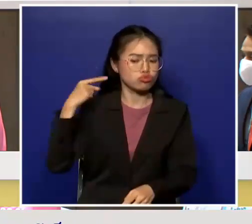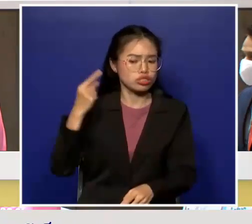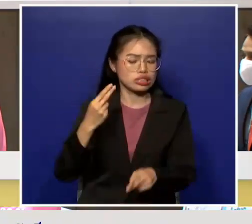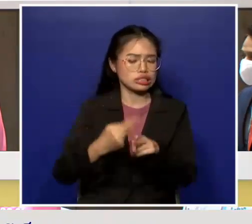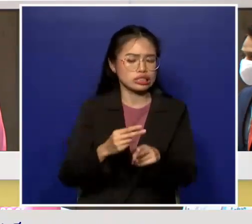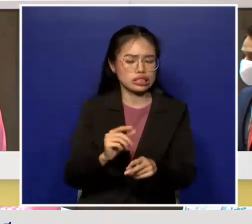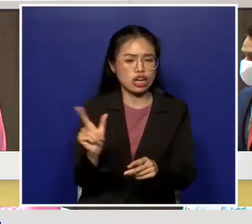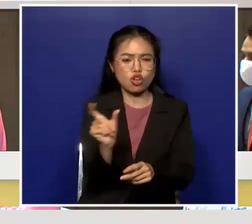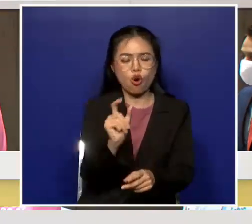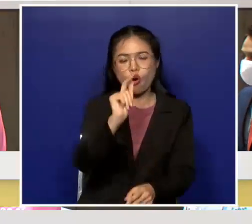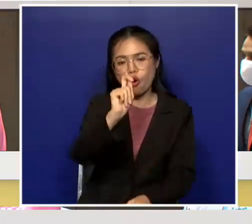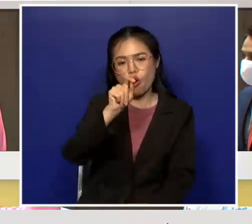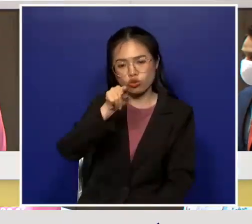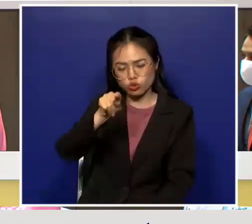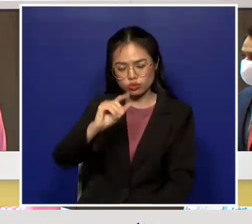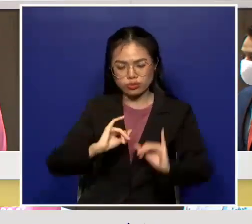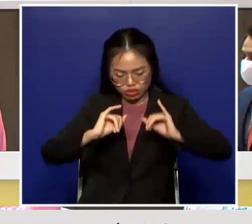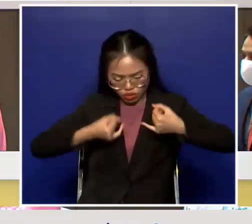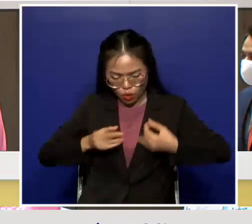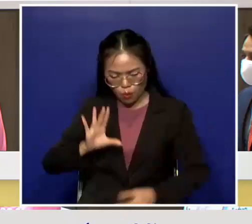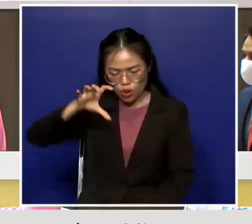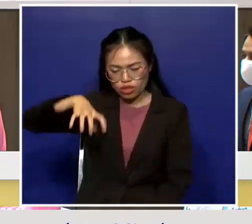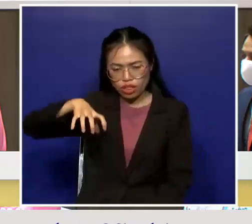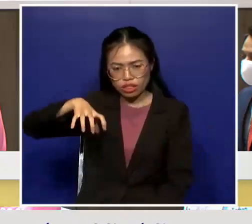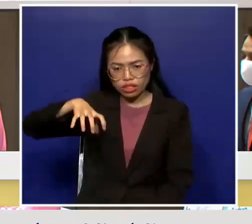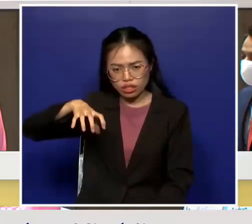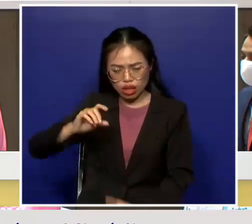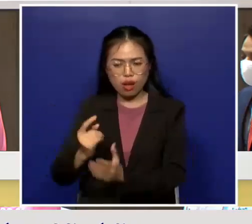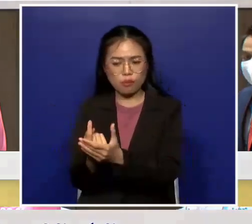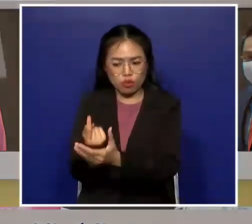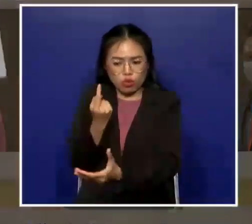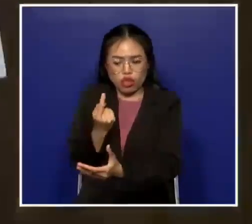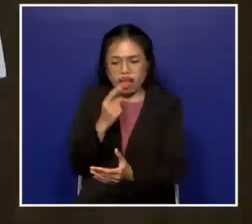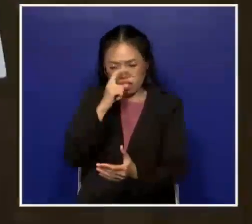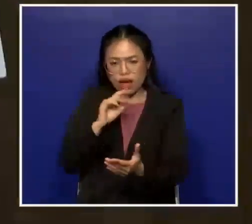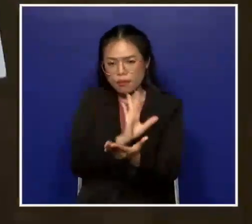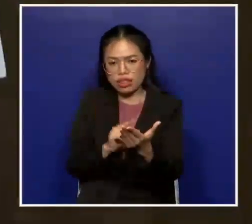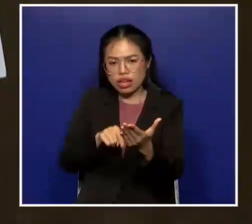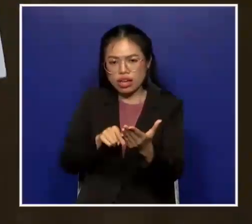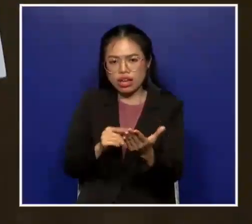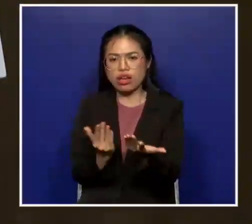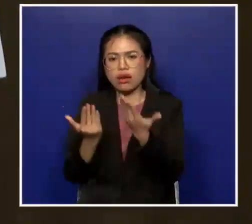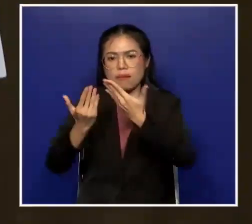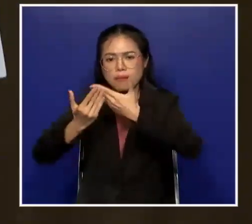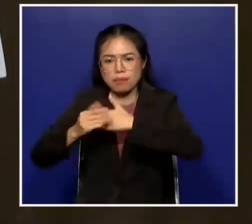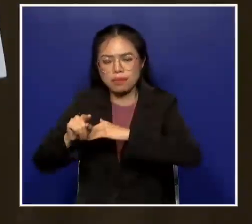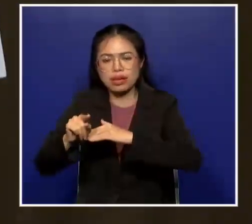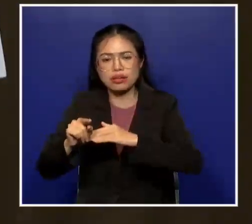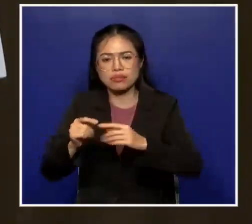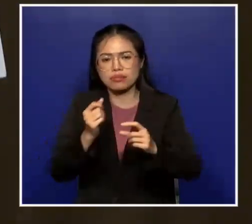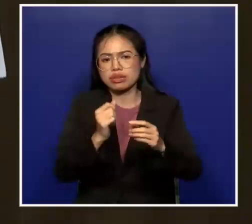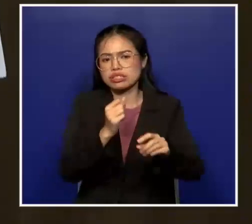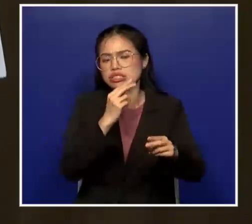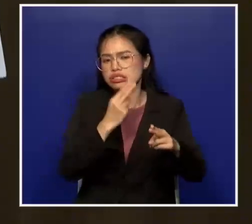เป็นเจ้าของบริษัทนี่นะเอาคนนี้มาเป็นตัวแทนของฝั่งไทยแปลงร่างเป็นตัวแทนในกงสุ